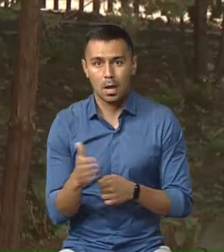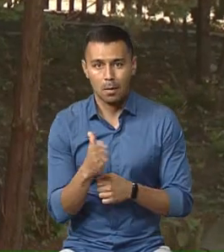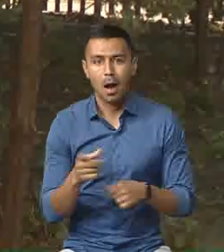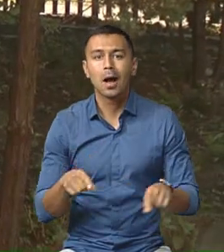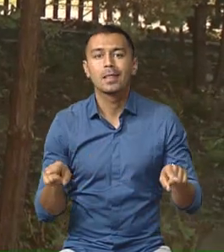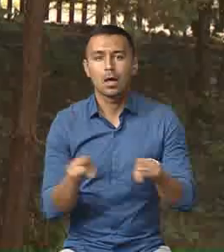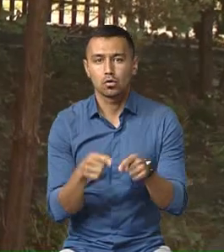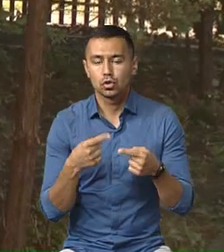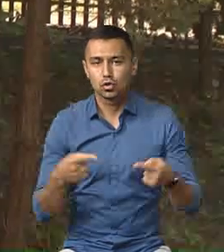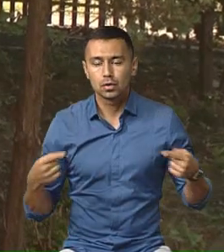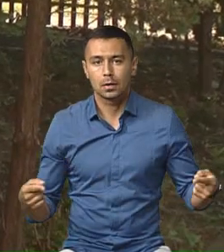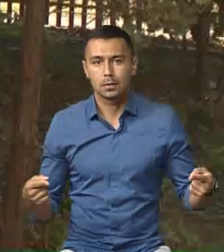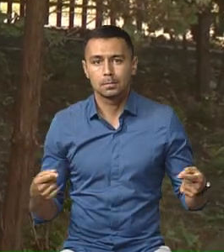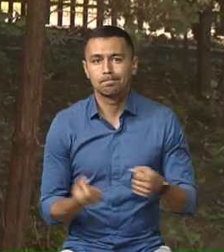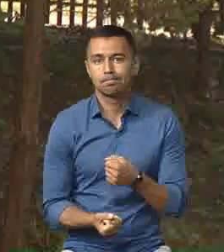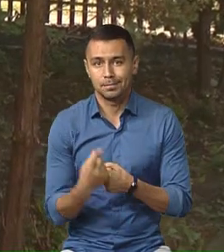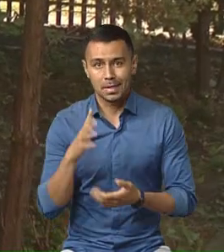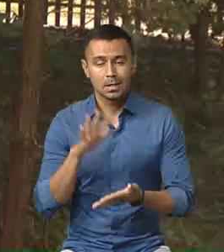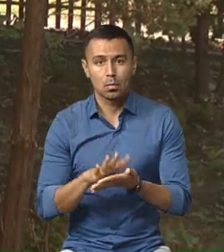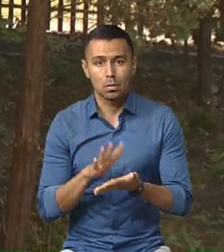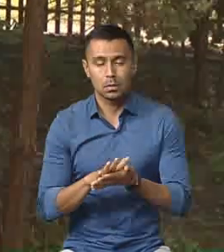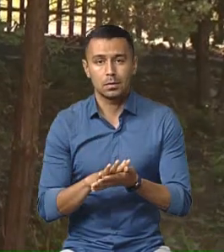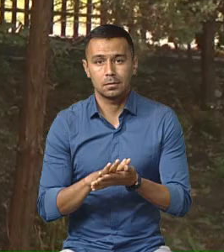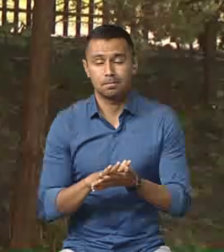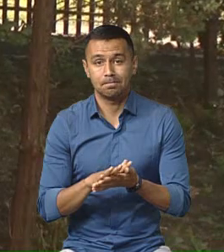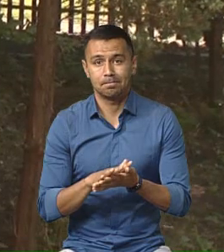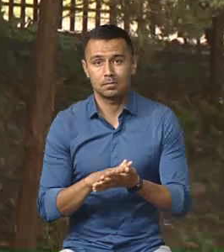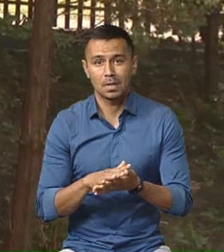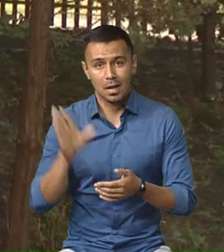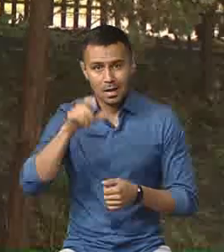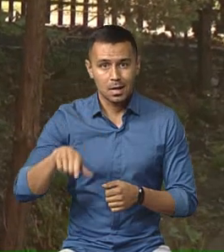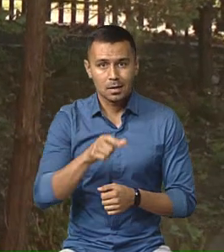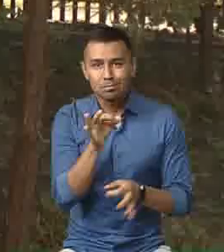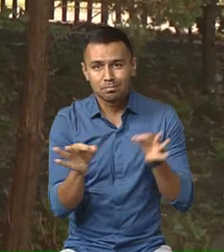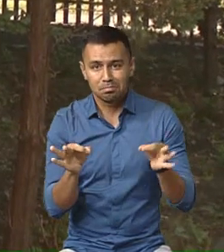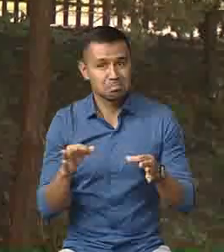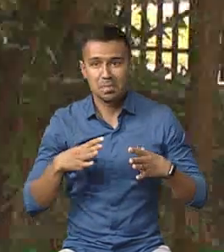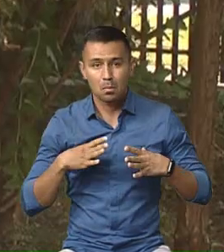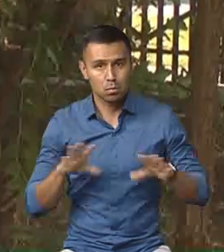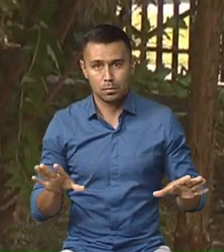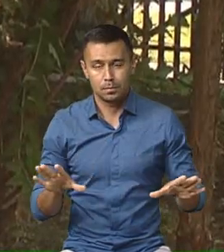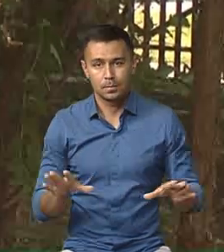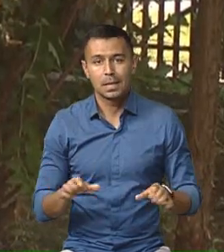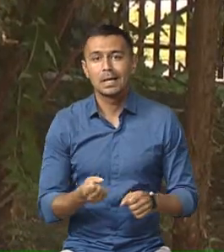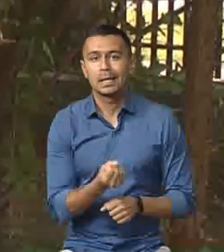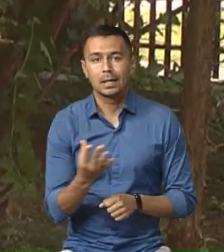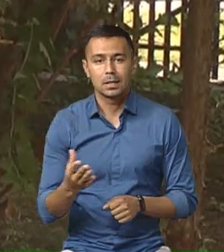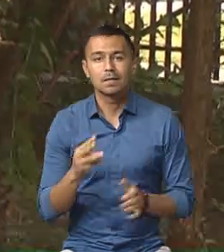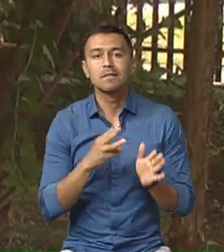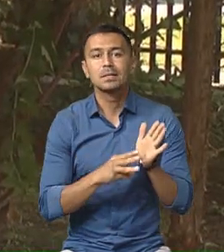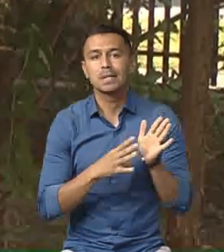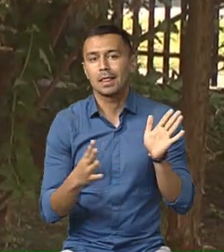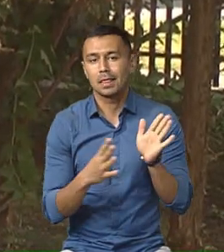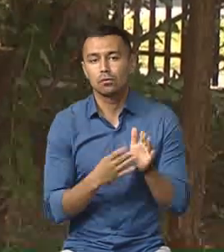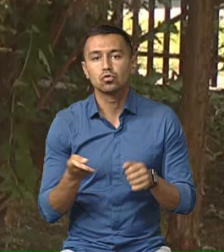також інших джерел забруднення, потічків там або плям на поверхні води не було. Кількість